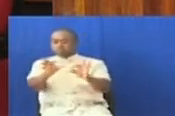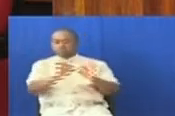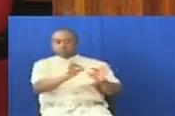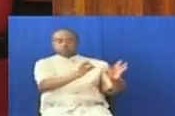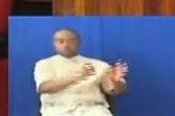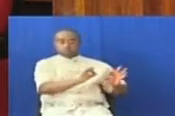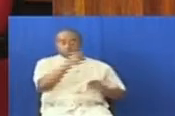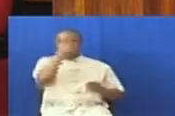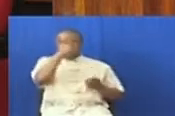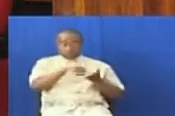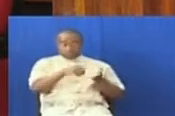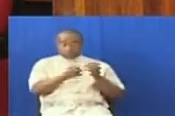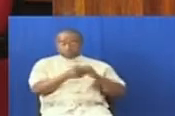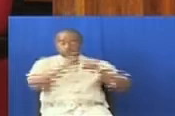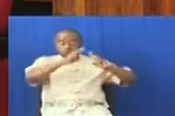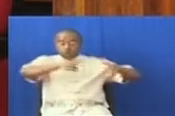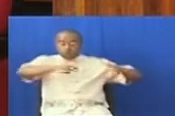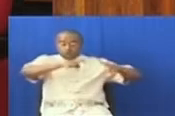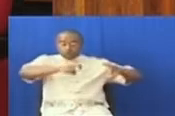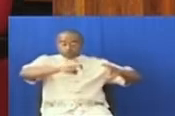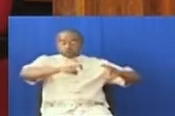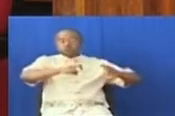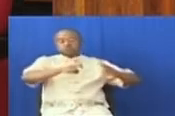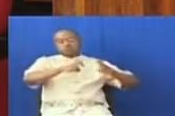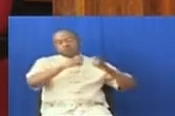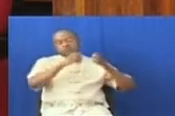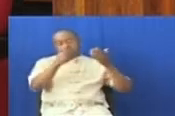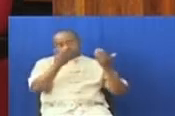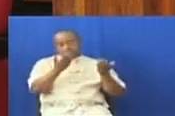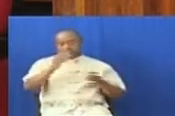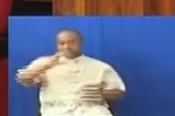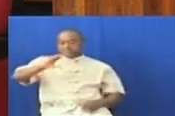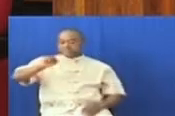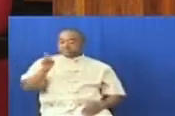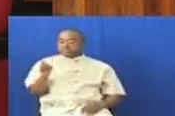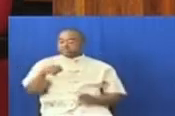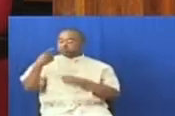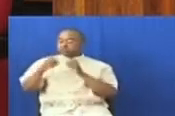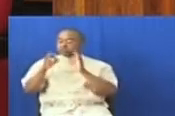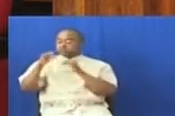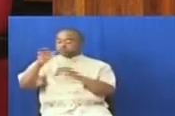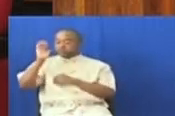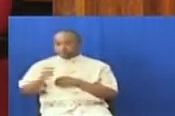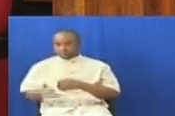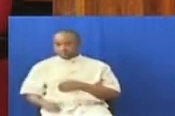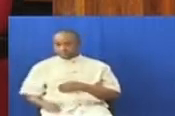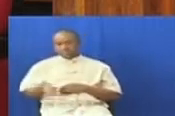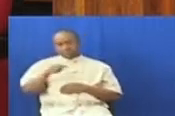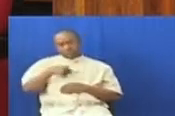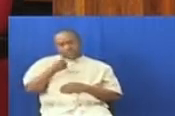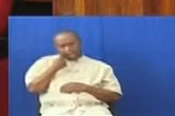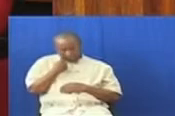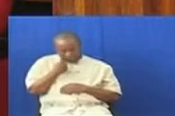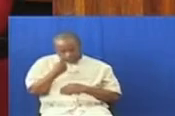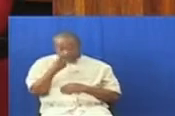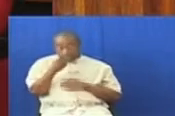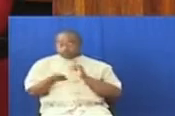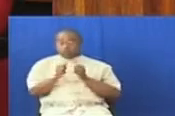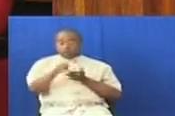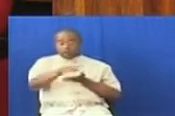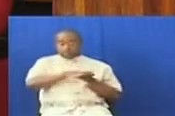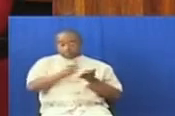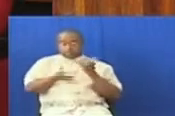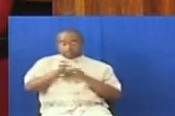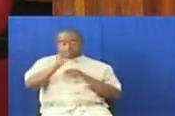ukaguzi wa CAG uendelee kuwa mzuri zaidi. Moja ya hoja ambayo nimeona ni ya msingi serikali iweze kuiangalia